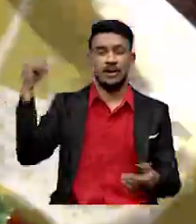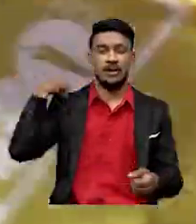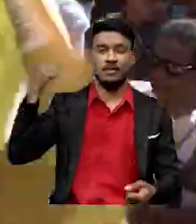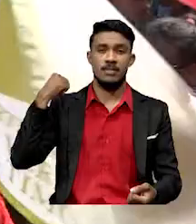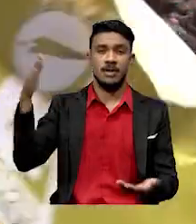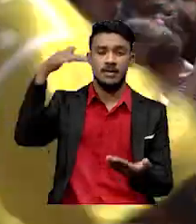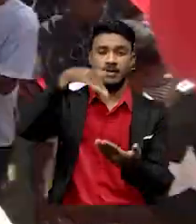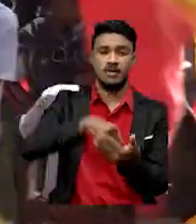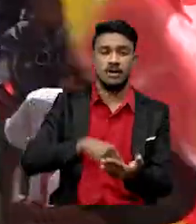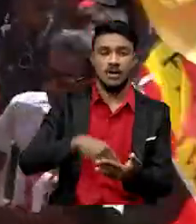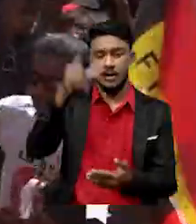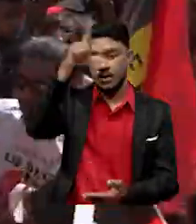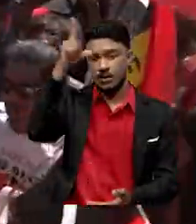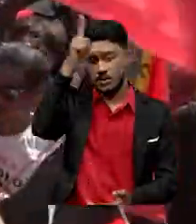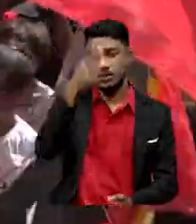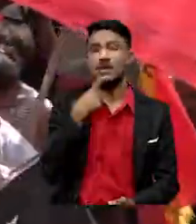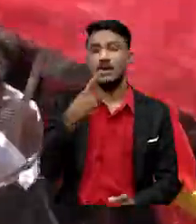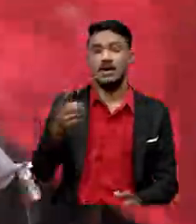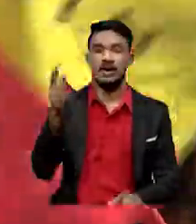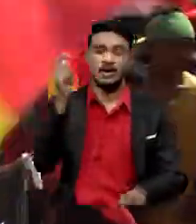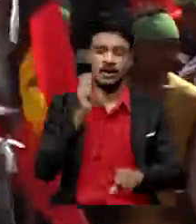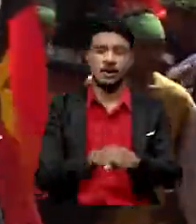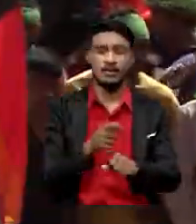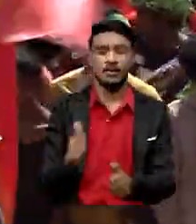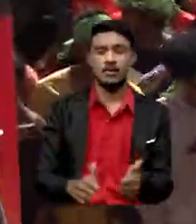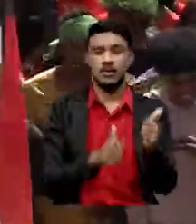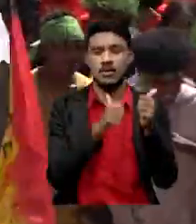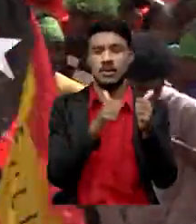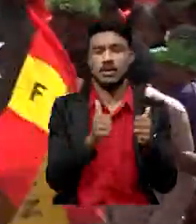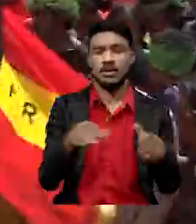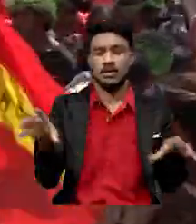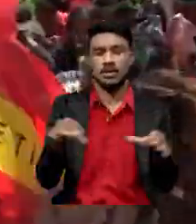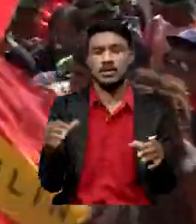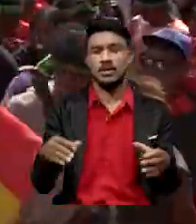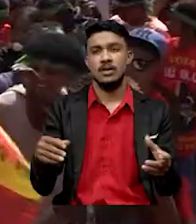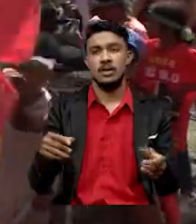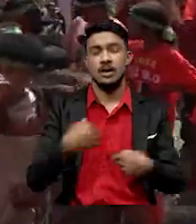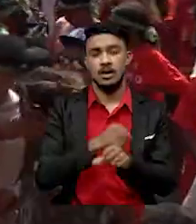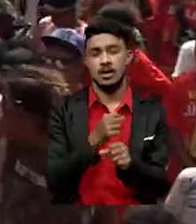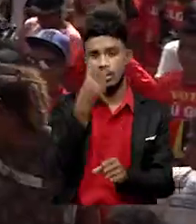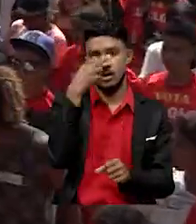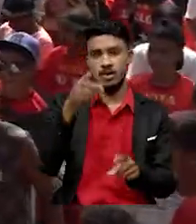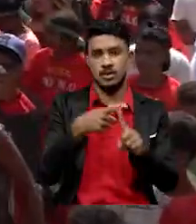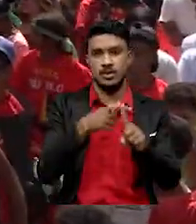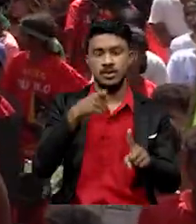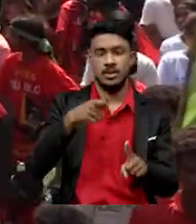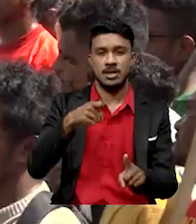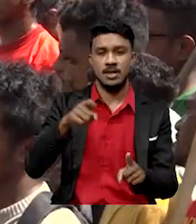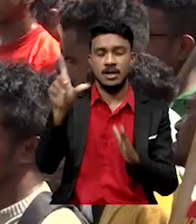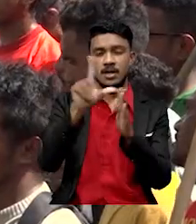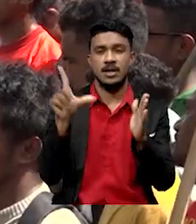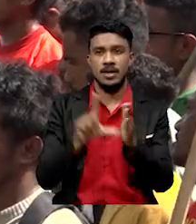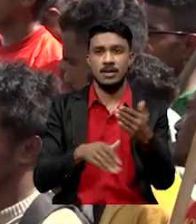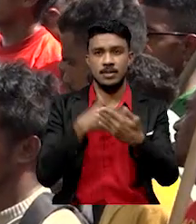Loteng luolah teten durante nia mandatu lautir det nia kompetensia base ba konstitusaun tamba konstitusaun makle